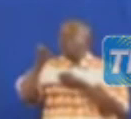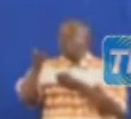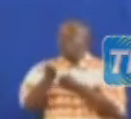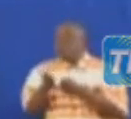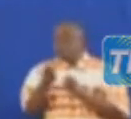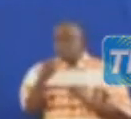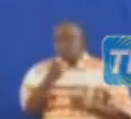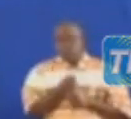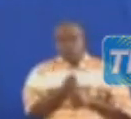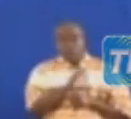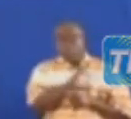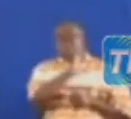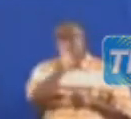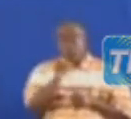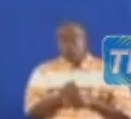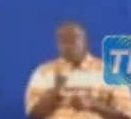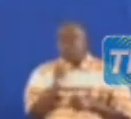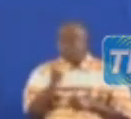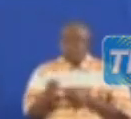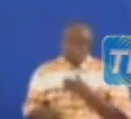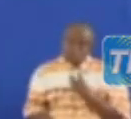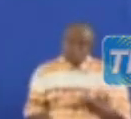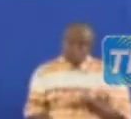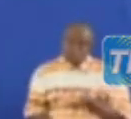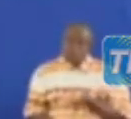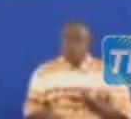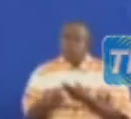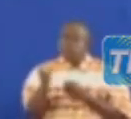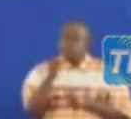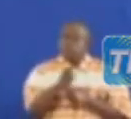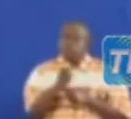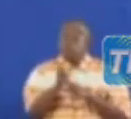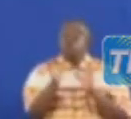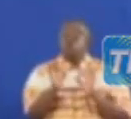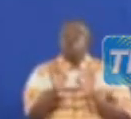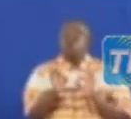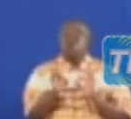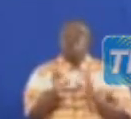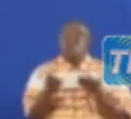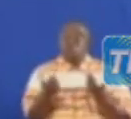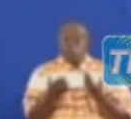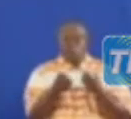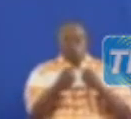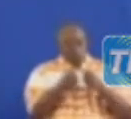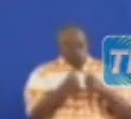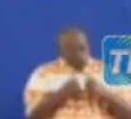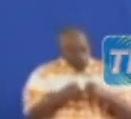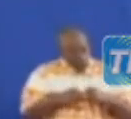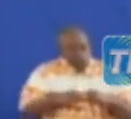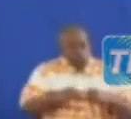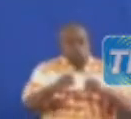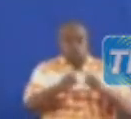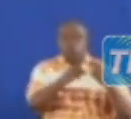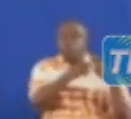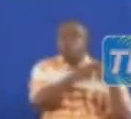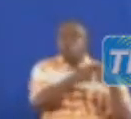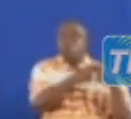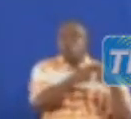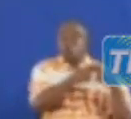na watumishi wote wa Temisemi kwa kazi nzuri wanazozifanya katika kutekeleza